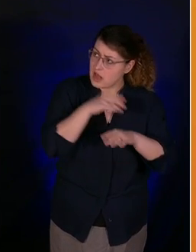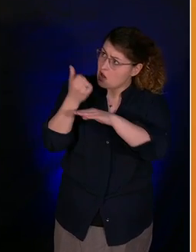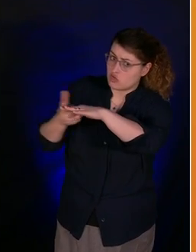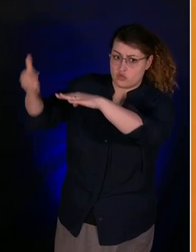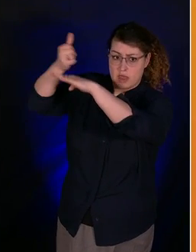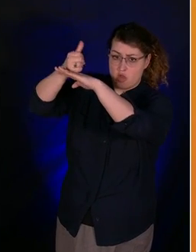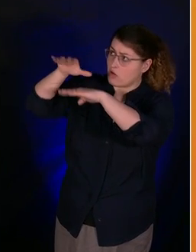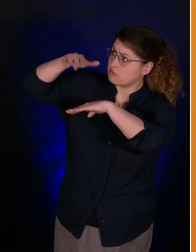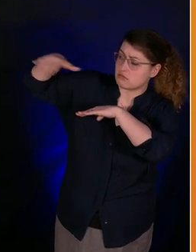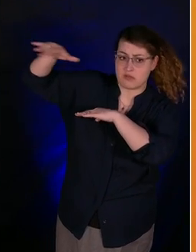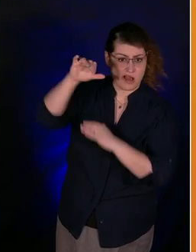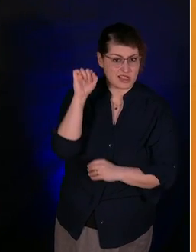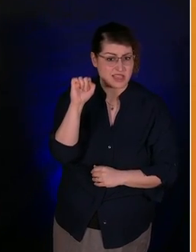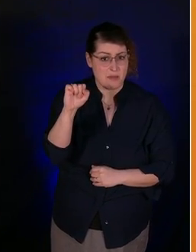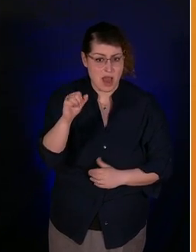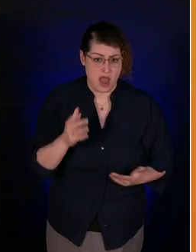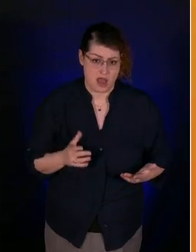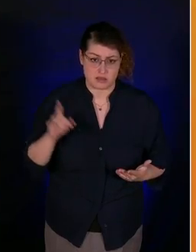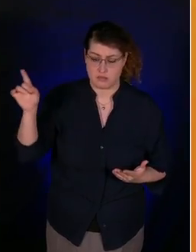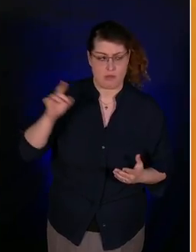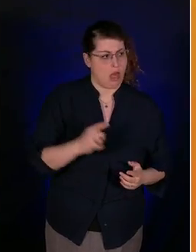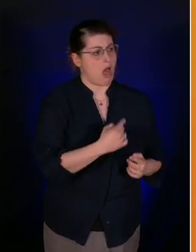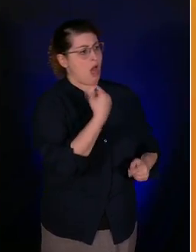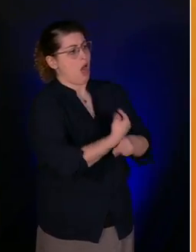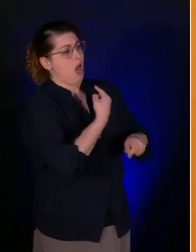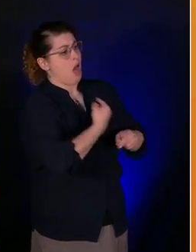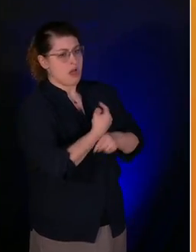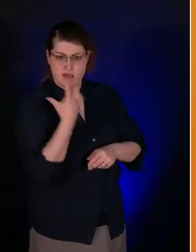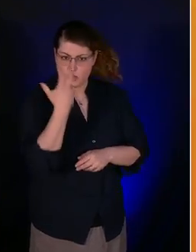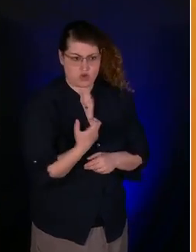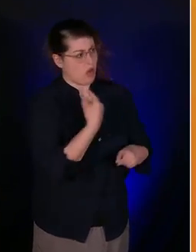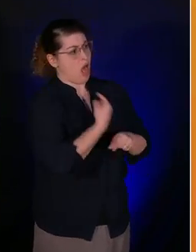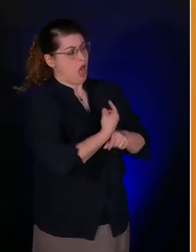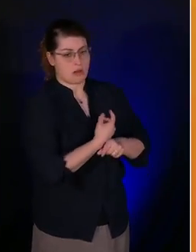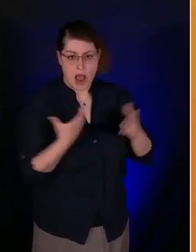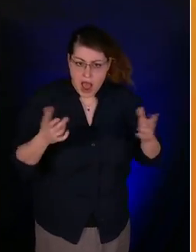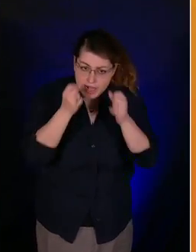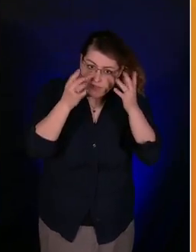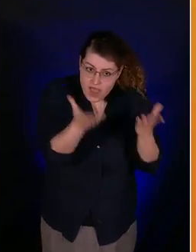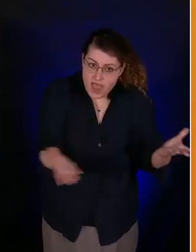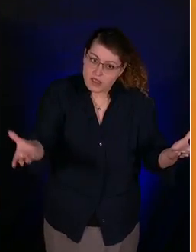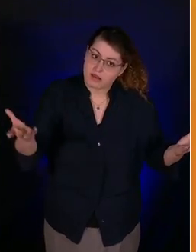de camarades qui ne font qu'en prendre plein la tête depuis 3 jours. Réveillez-vous, mes camarades.